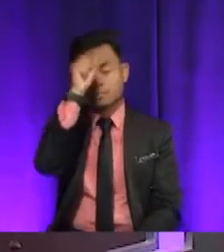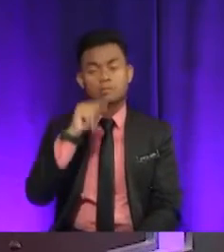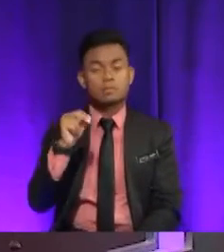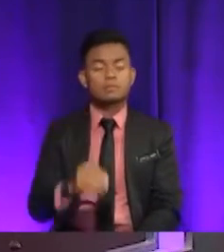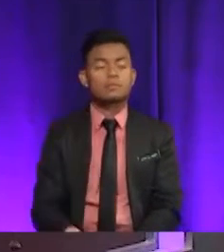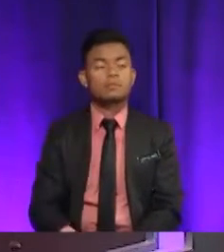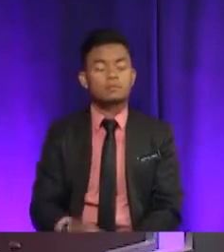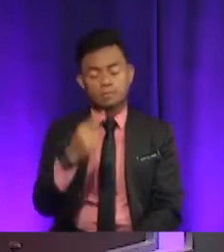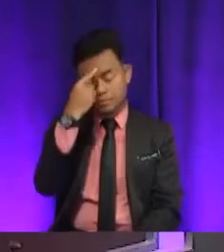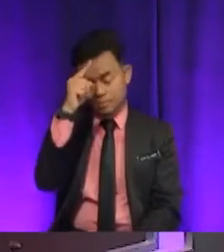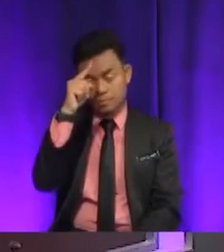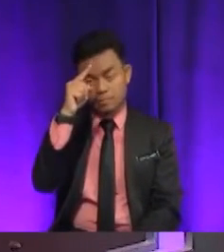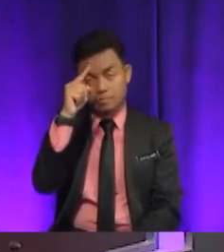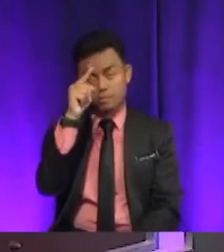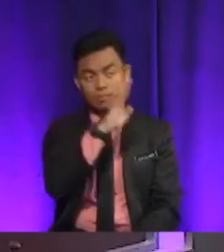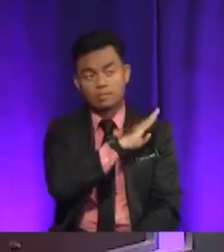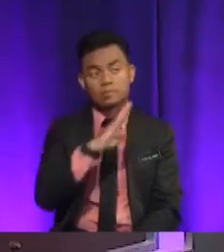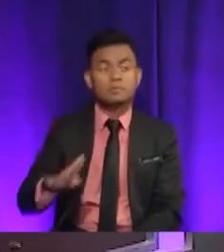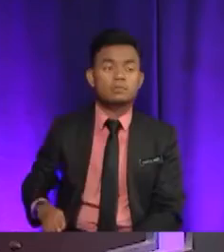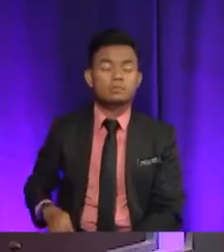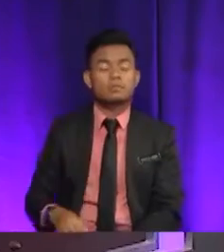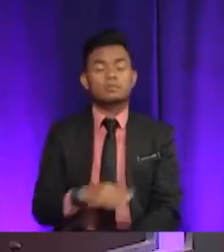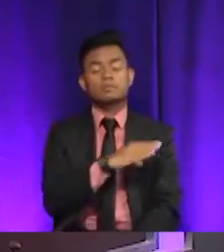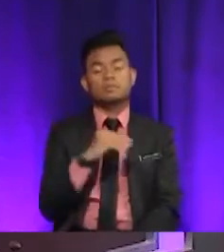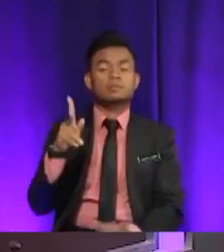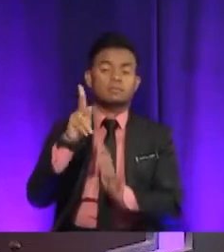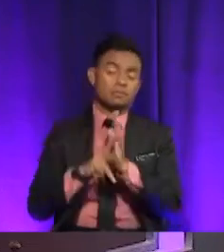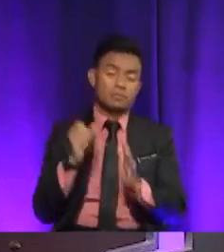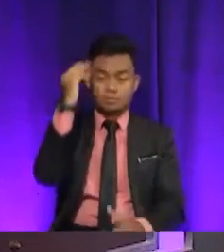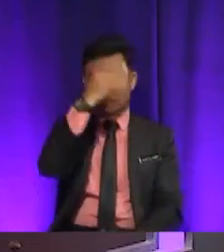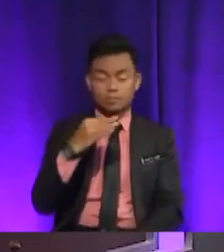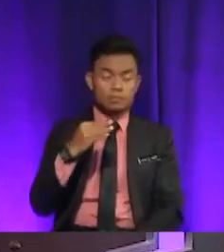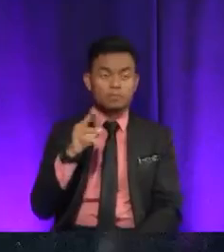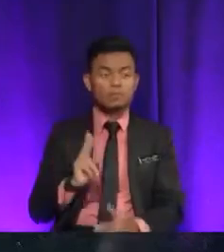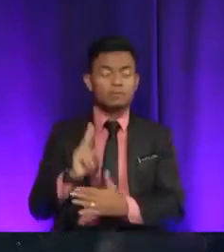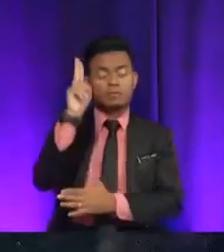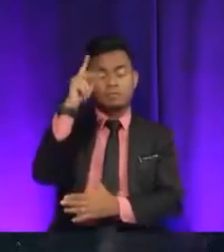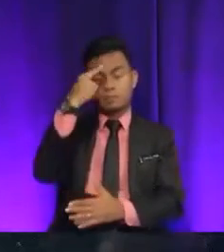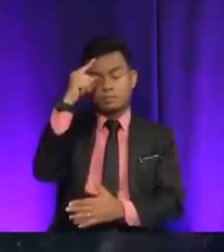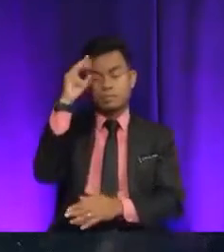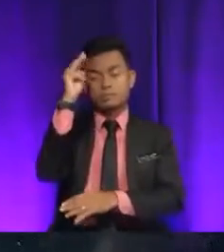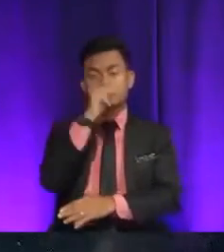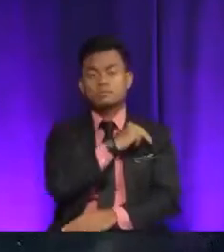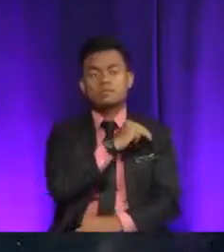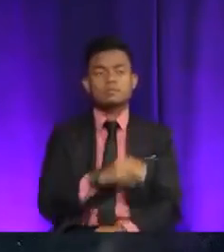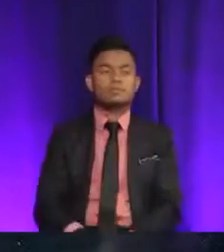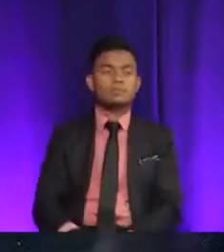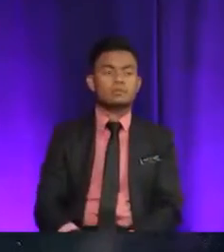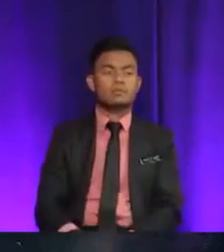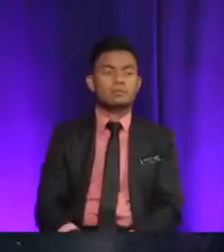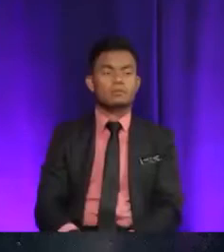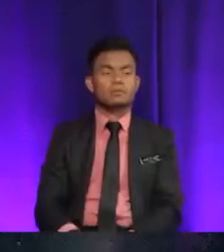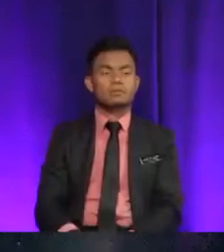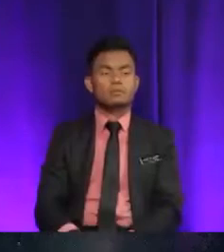watak Baginda dan satu soalnya lagi untuk kepribadian unggul pada watak menteri jadi saya ucapkan di sini Nggih